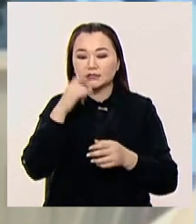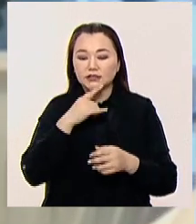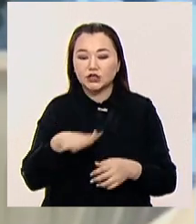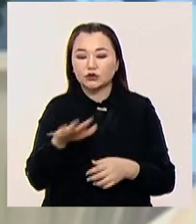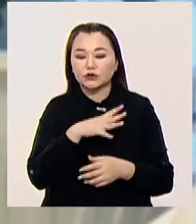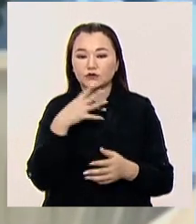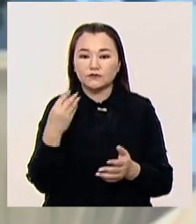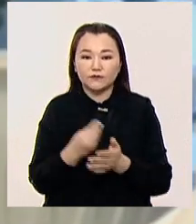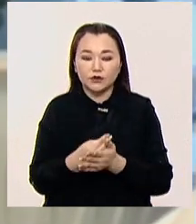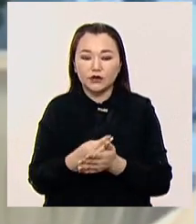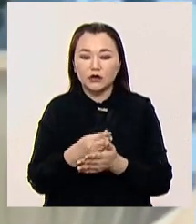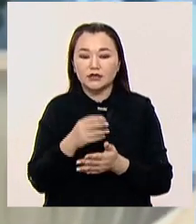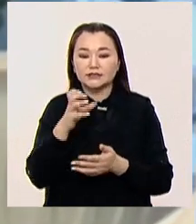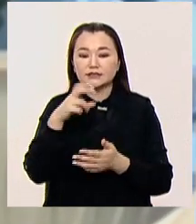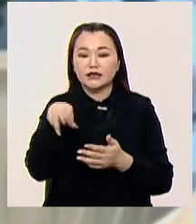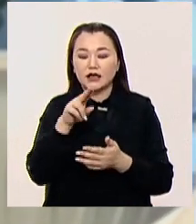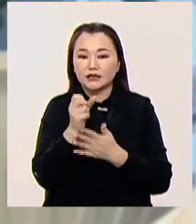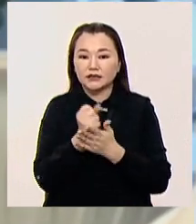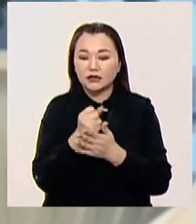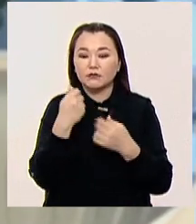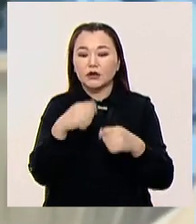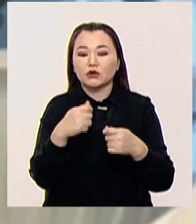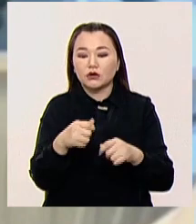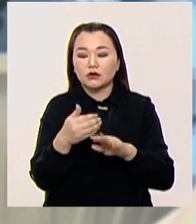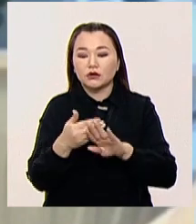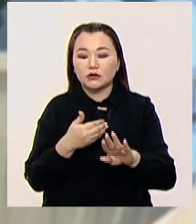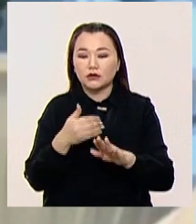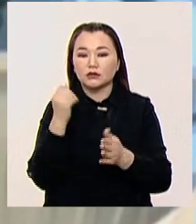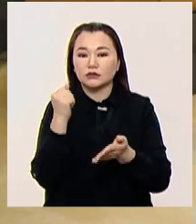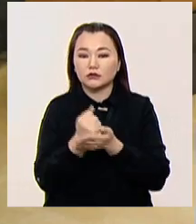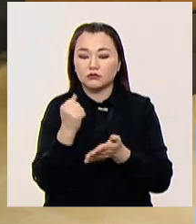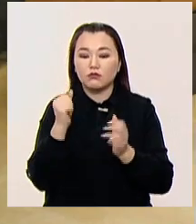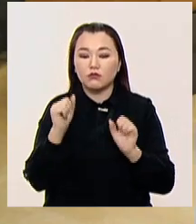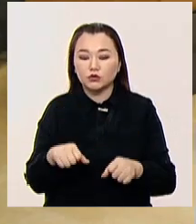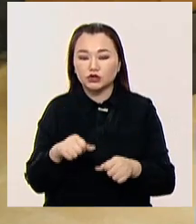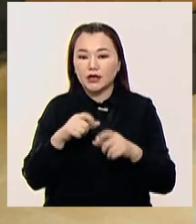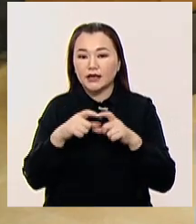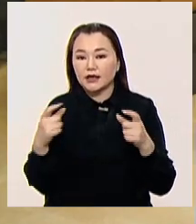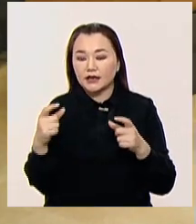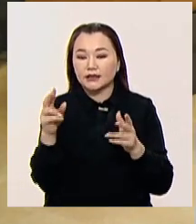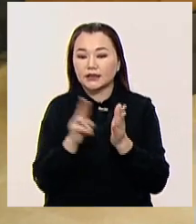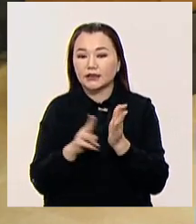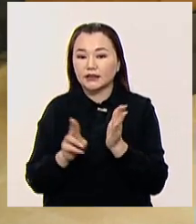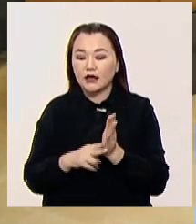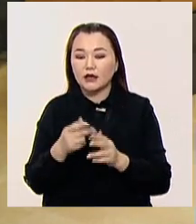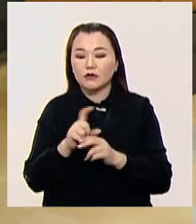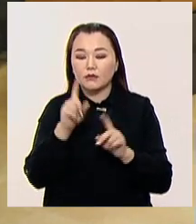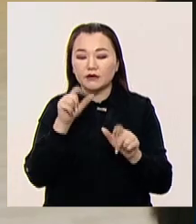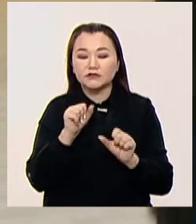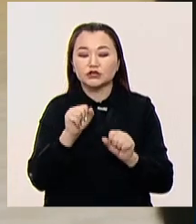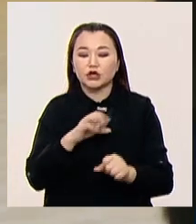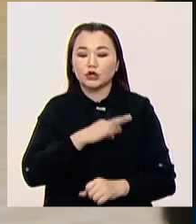территориясында өзінің қоймасында сатуға қойдан алдын таңбалауға да болады. Дегенмен осы кәсіпкерлердің құқықтарын қорғап